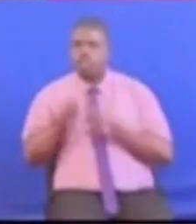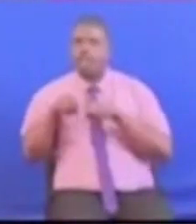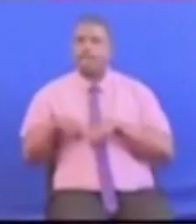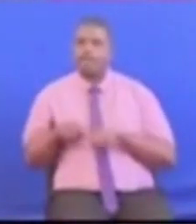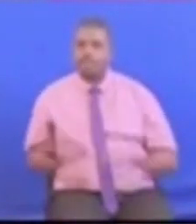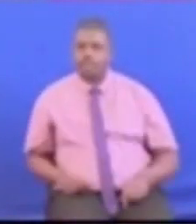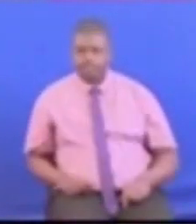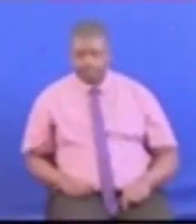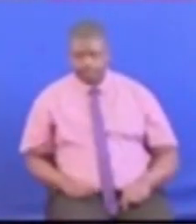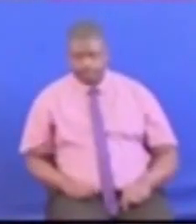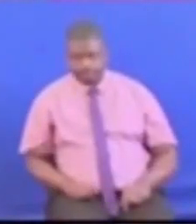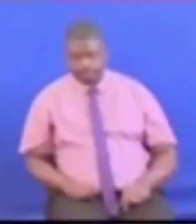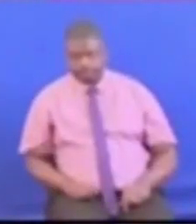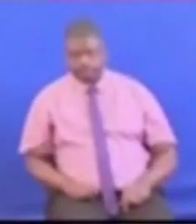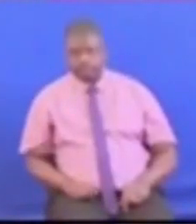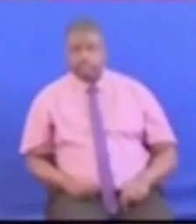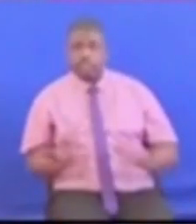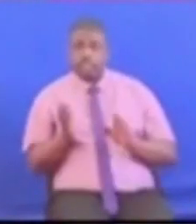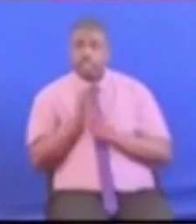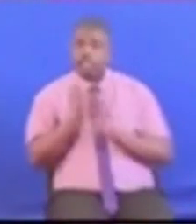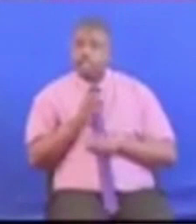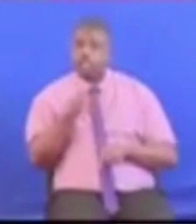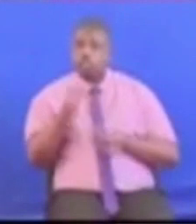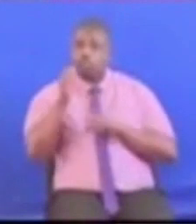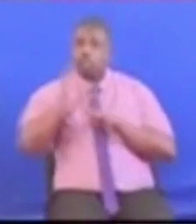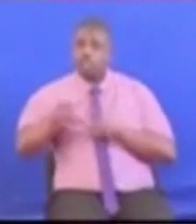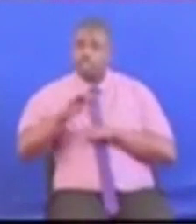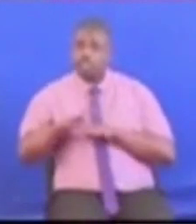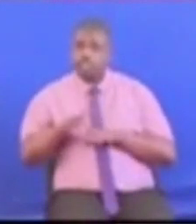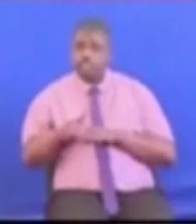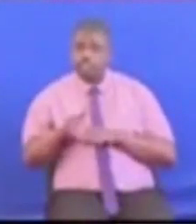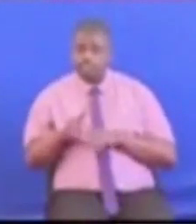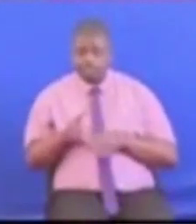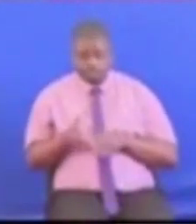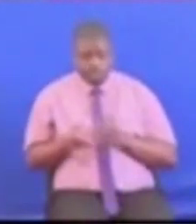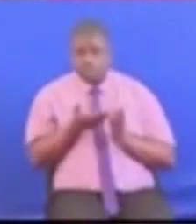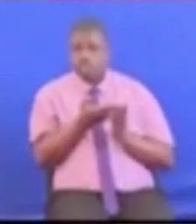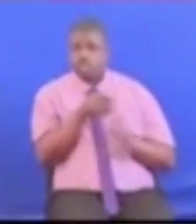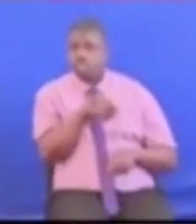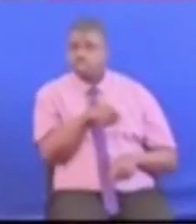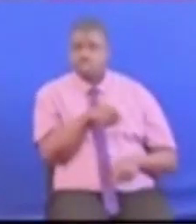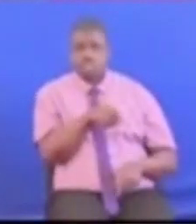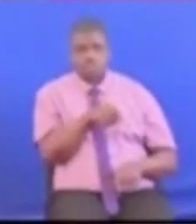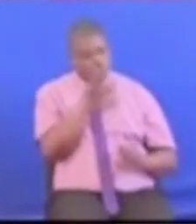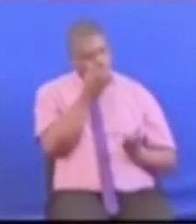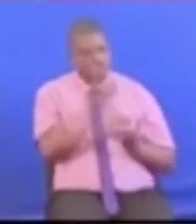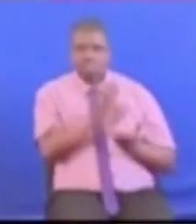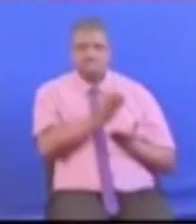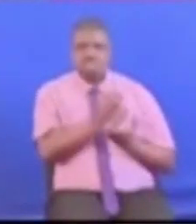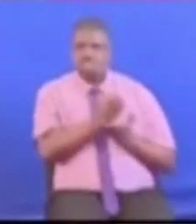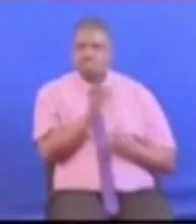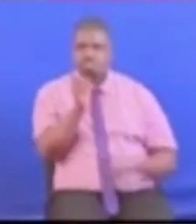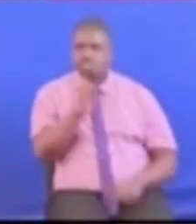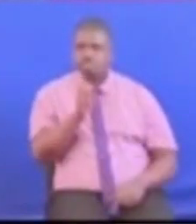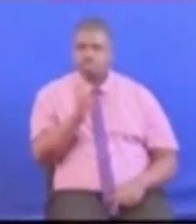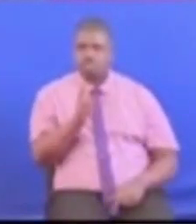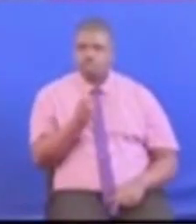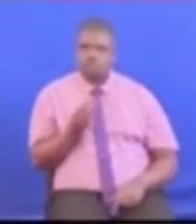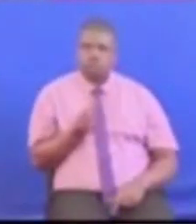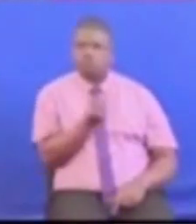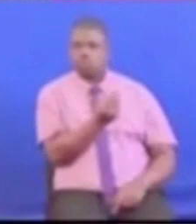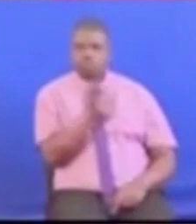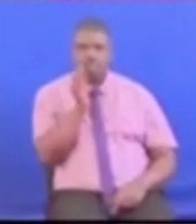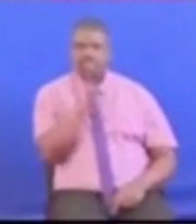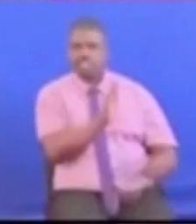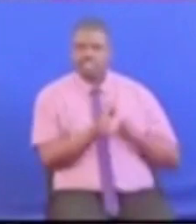bungeni. Kwa hali hiyo nilieleza kuwa mawasilisho hayo hayakuweza kuthibitisha tuhuma